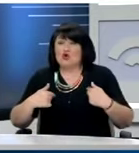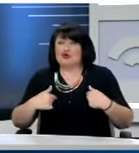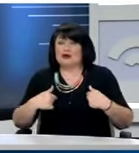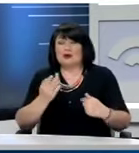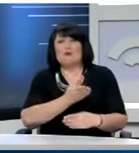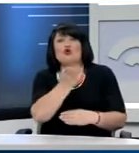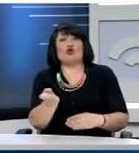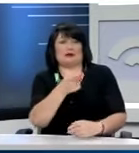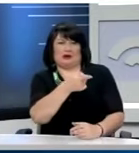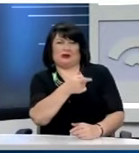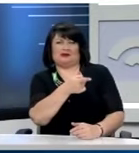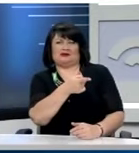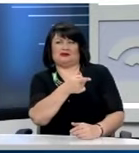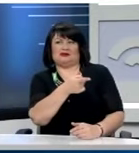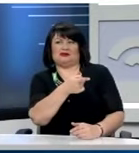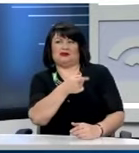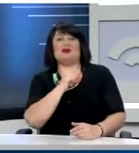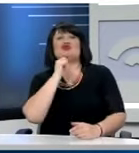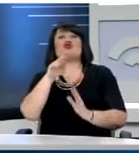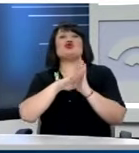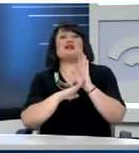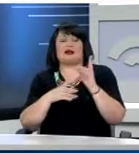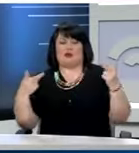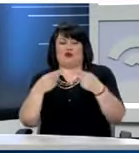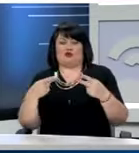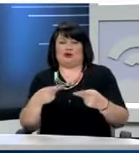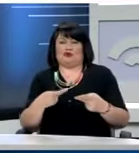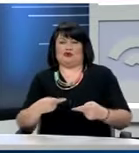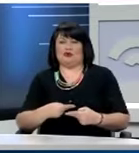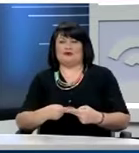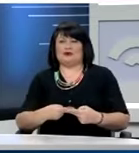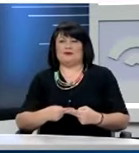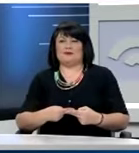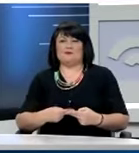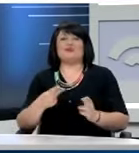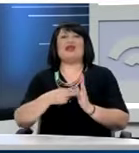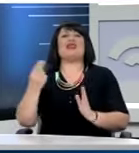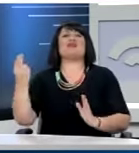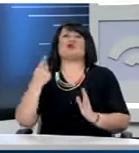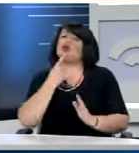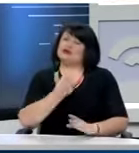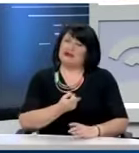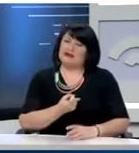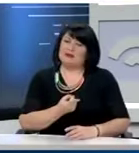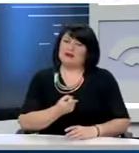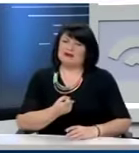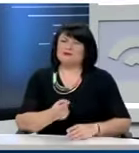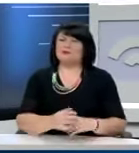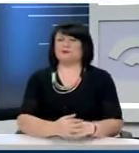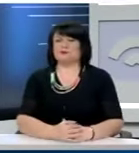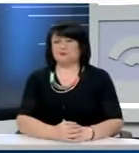και να γίνει στο Σύνταγμα της χώρας, να γίνει θεσμός απαράβατος.